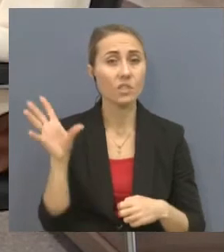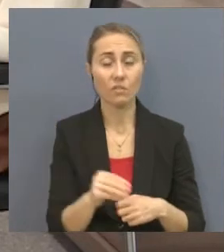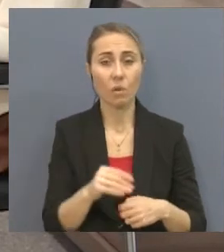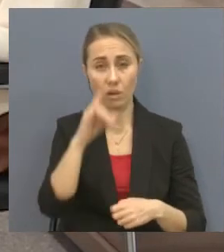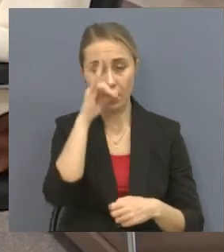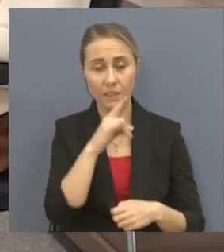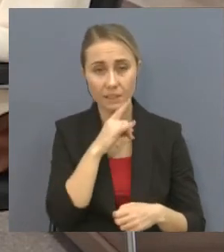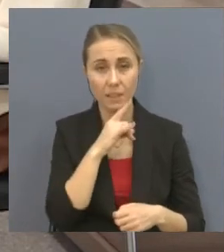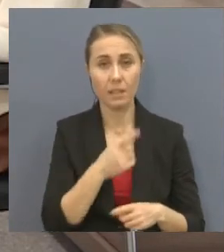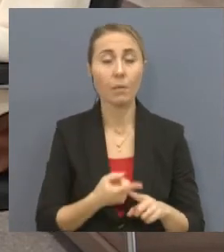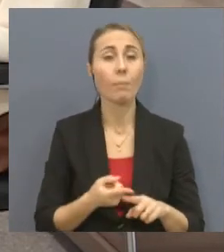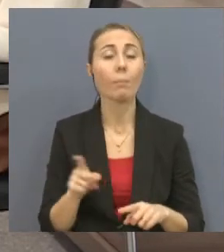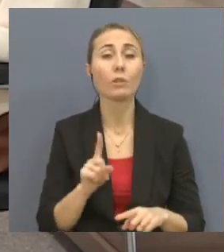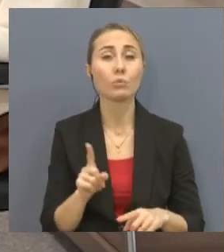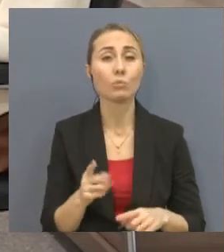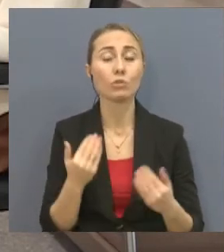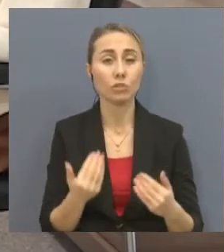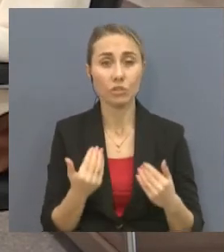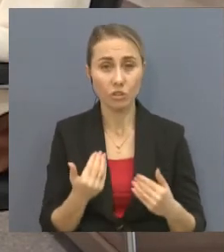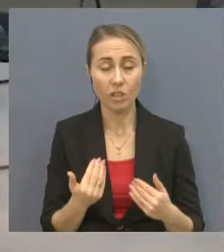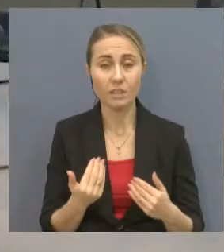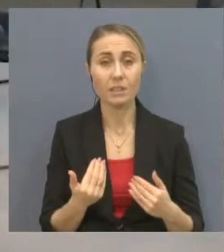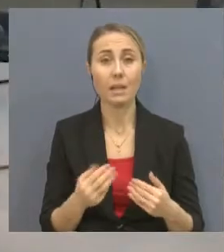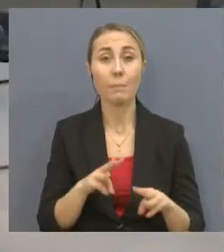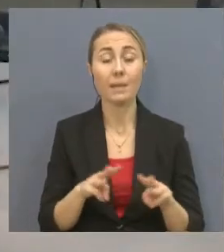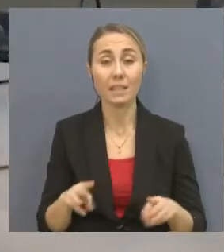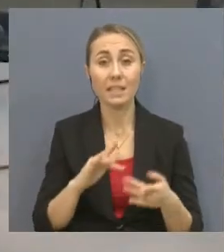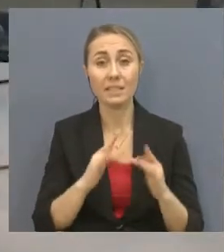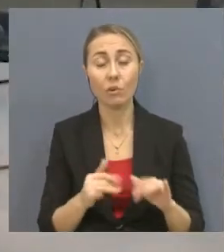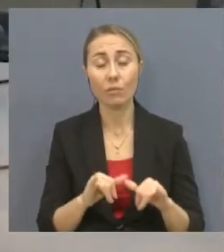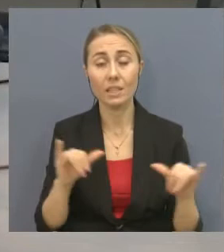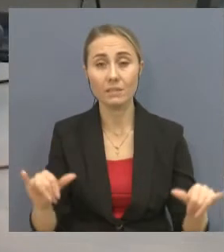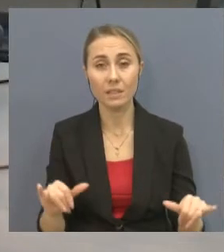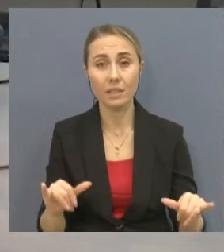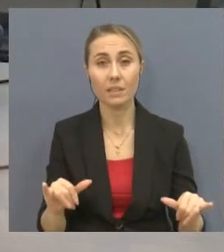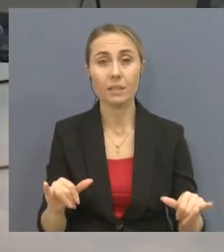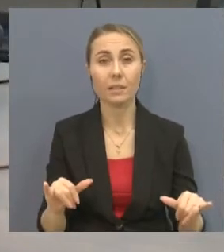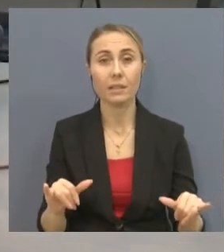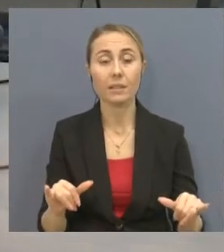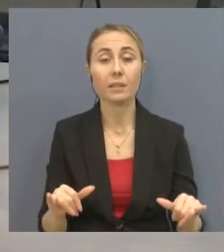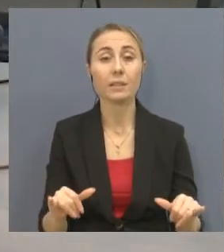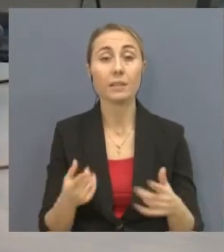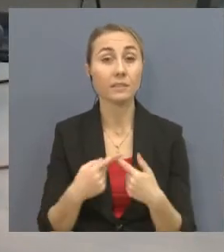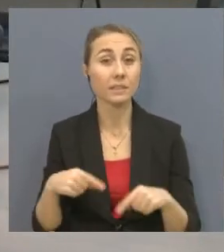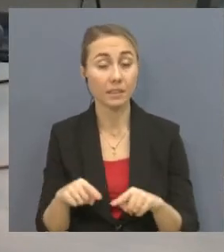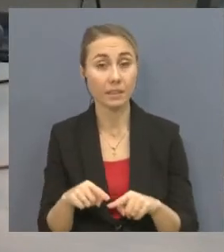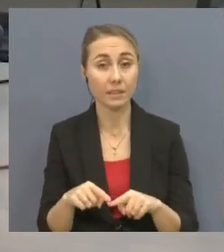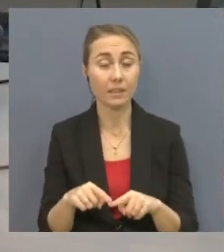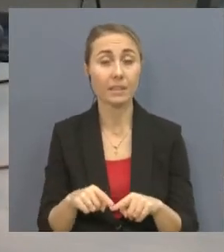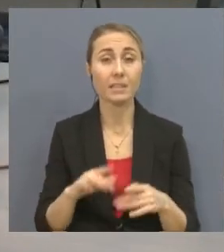почему потому что сейчас по данным министерства цифрового развития в секторе